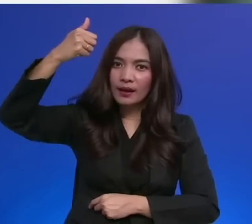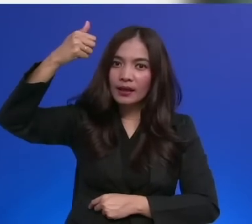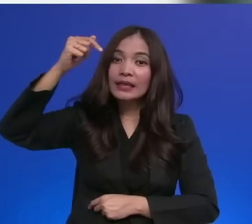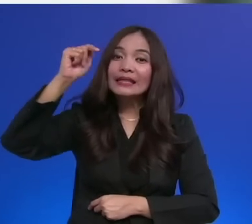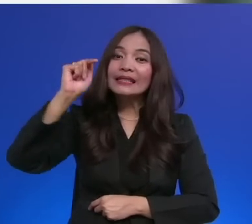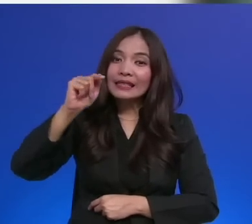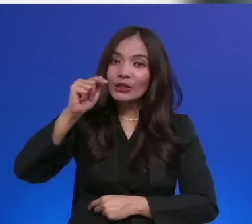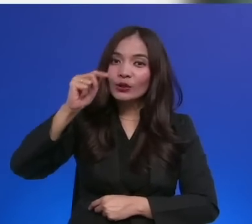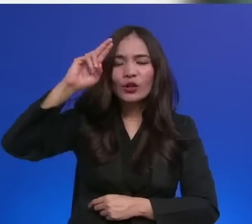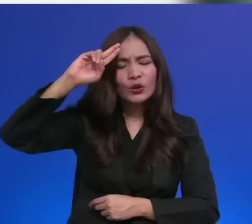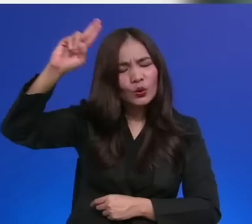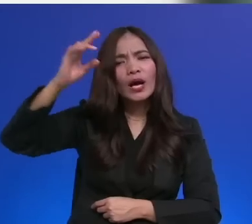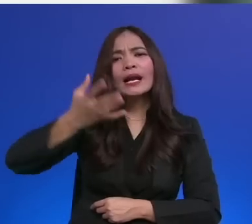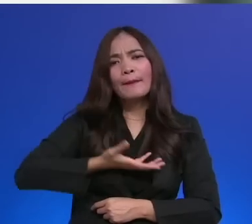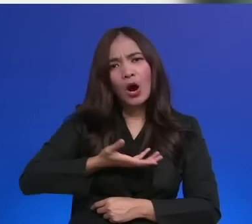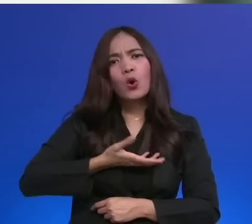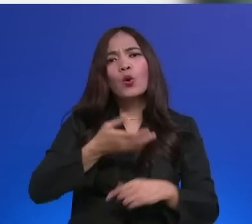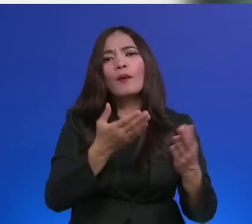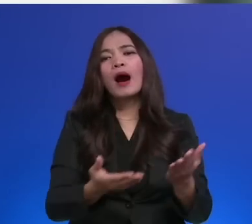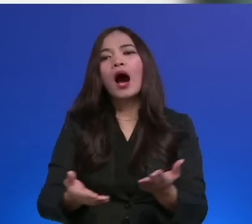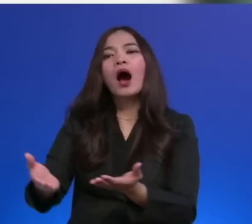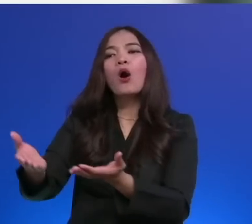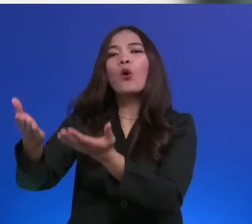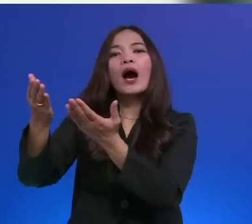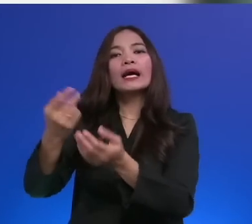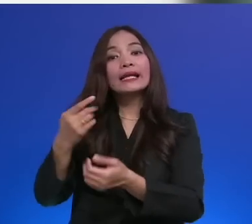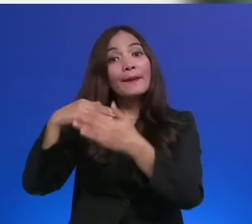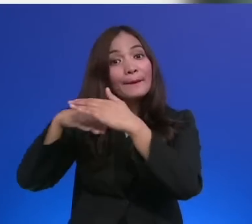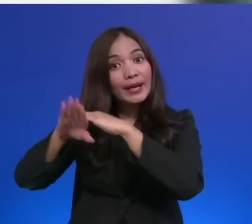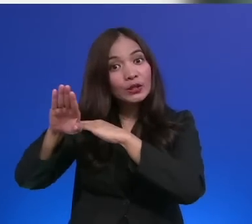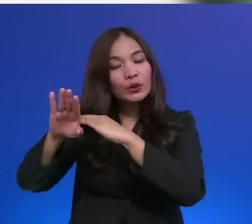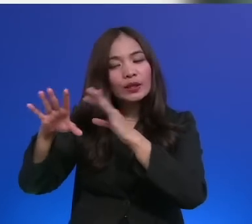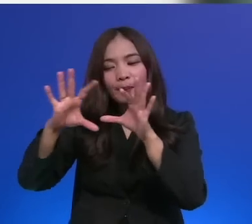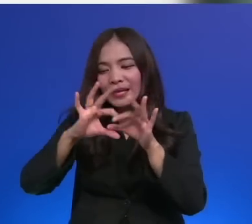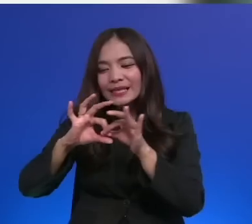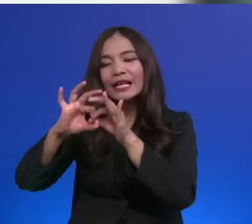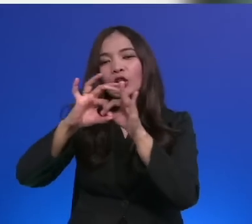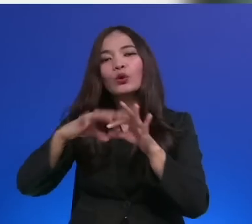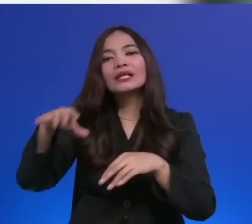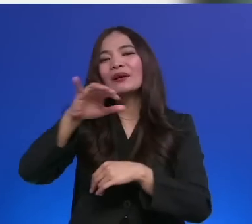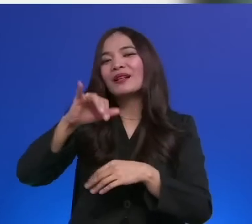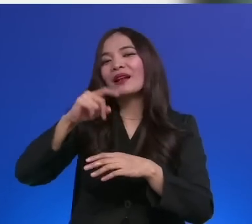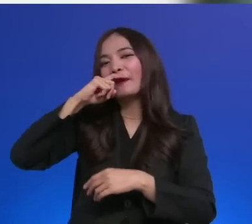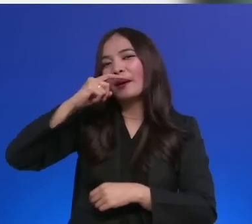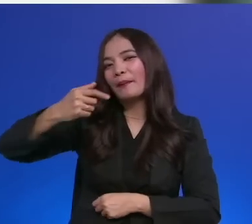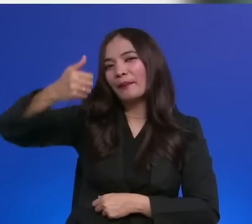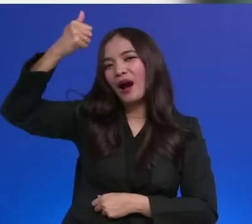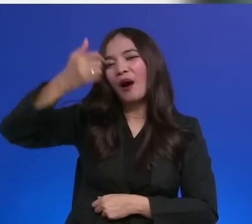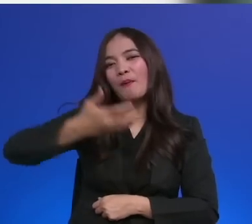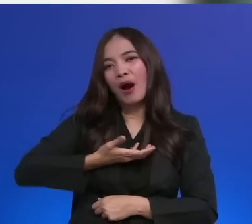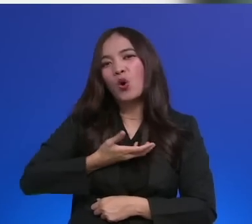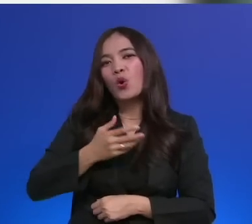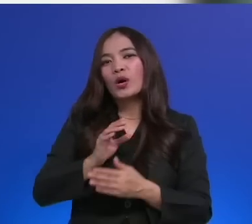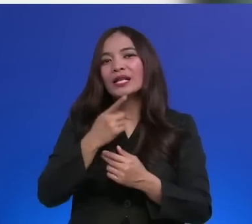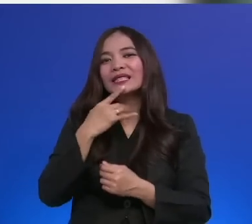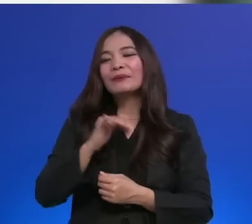Itu dia, Tuhan mau bawa kita masuk dalam persekutuan dengan Dia. Bapa mau kita berurusan